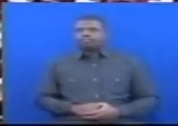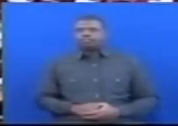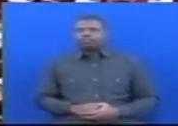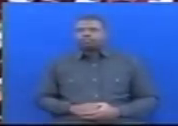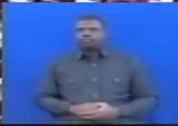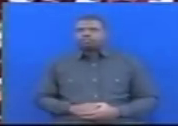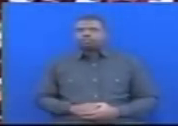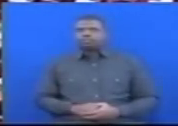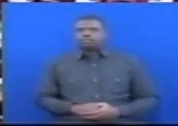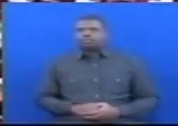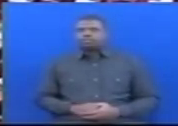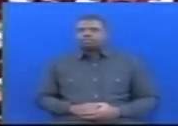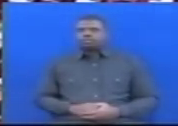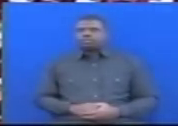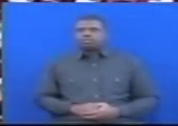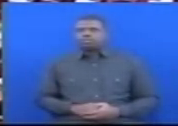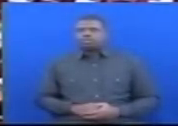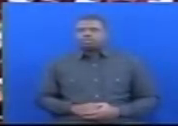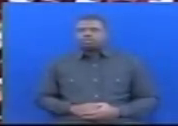hapa.